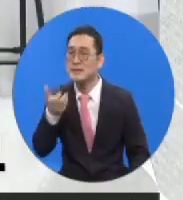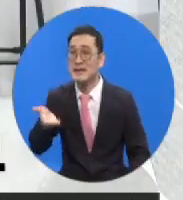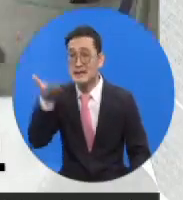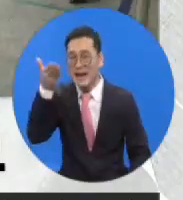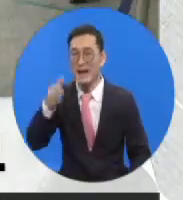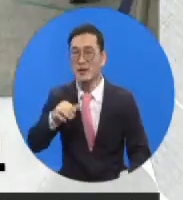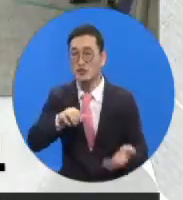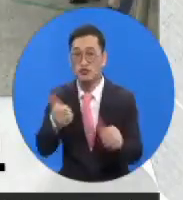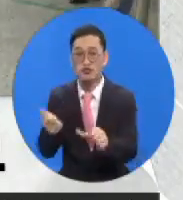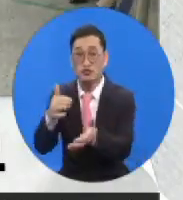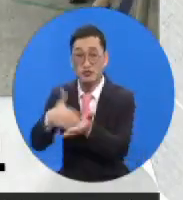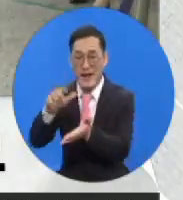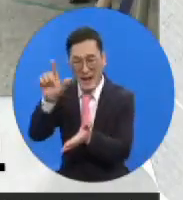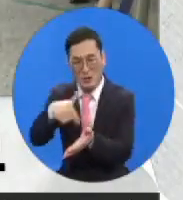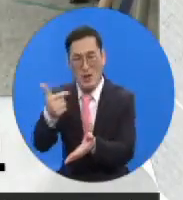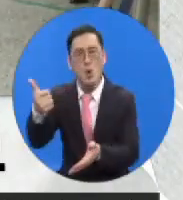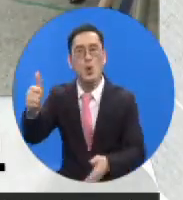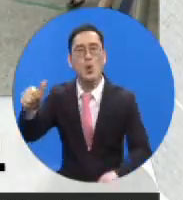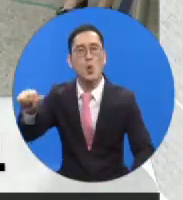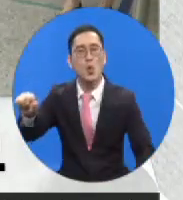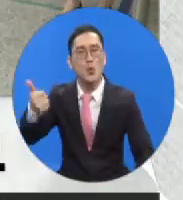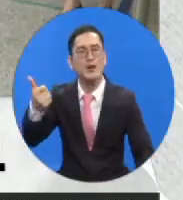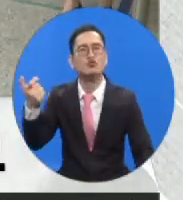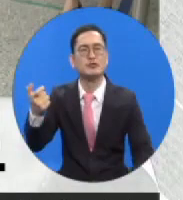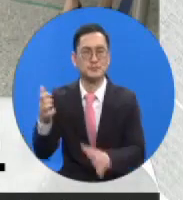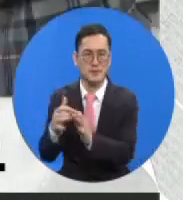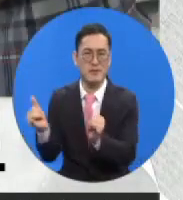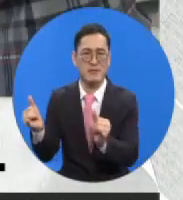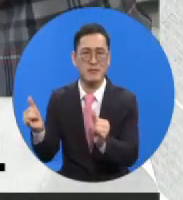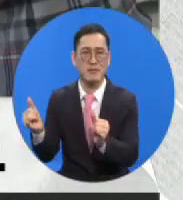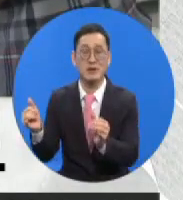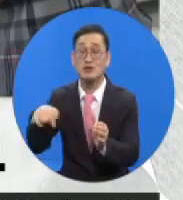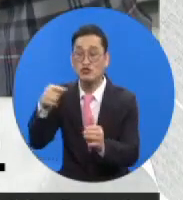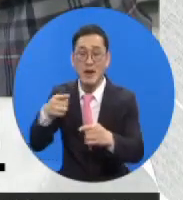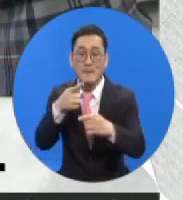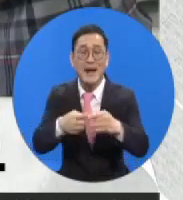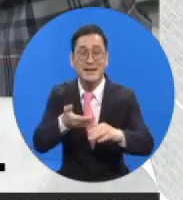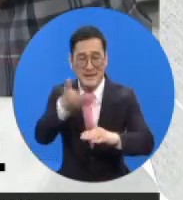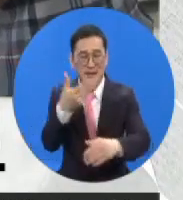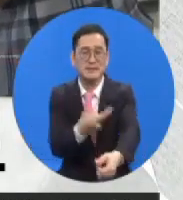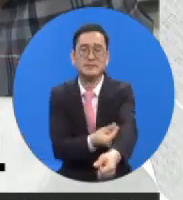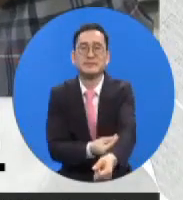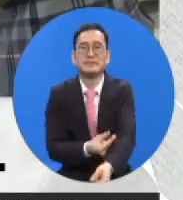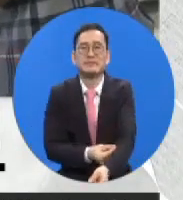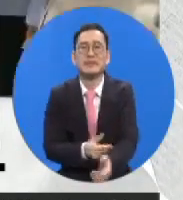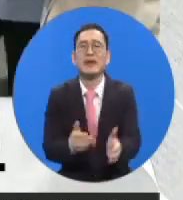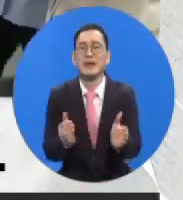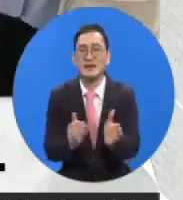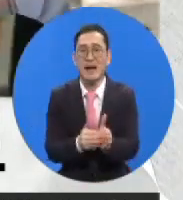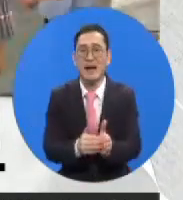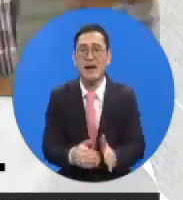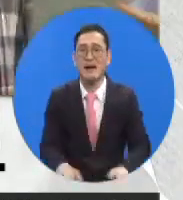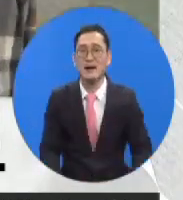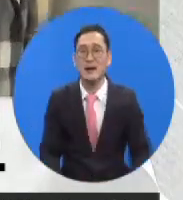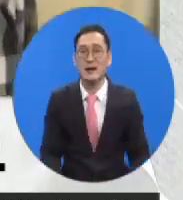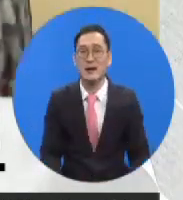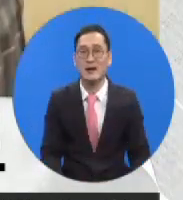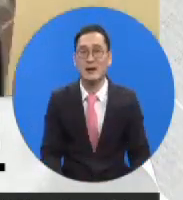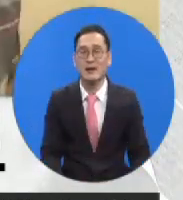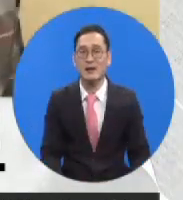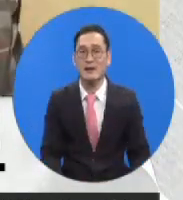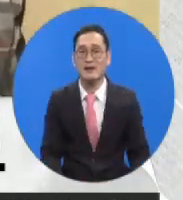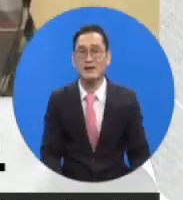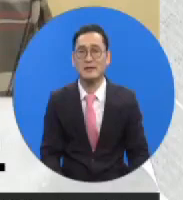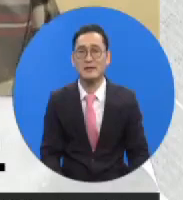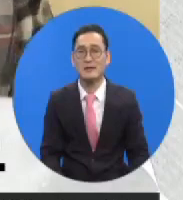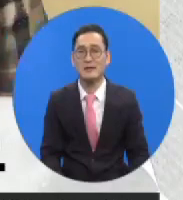그러고 나서 절반 정도는 백신을 맞았다라고 얘기를 하고 있거든요. 그렇기 때문에 이게 어떤 착시현상이다라고 얘기하는 부분도 있는데